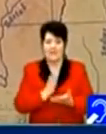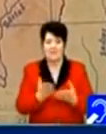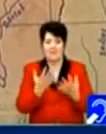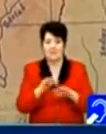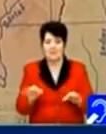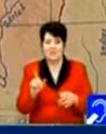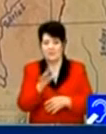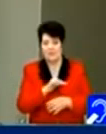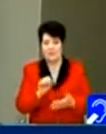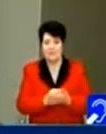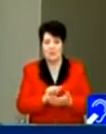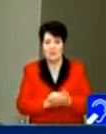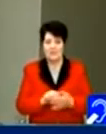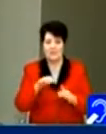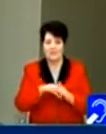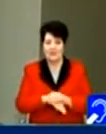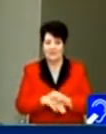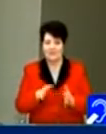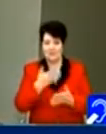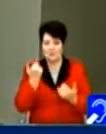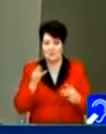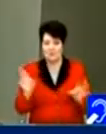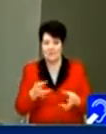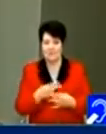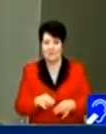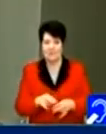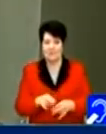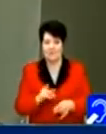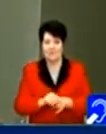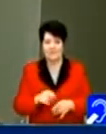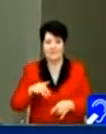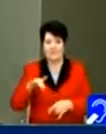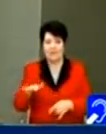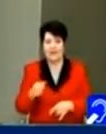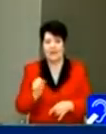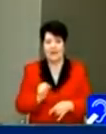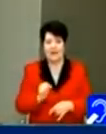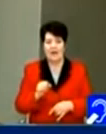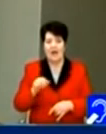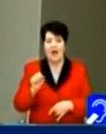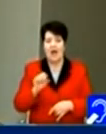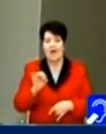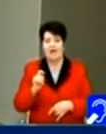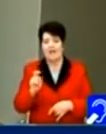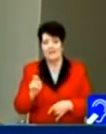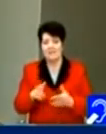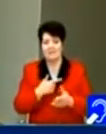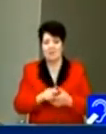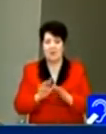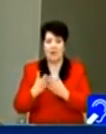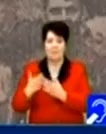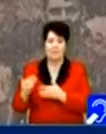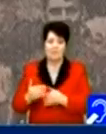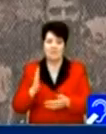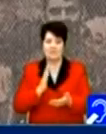toate documentele de arhivă și nu suntem nevoiți, cum erau predecesorii noștri, să meargă la arhiv și biblioteci să cerceteze ore întregi, dar avem totul